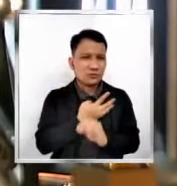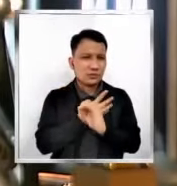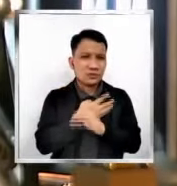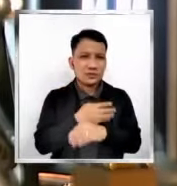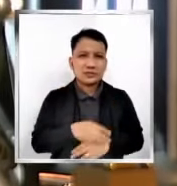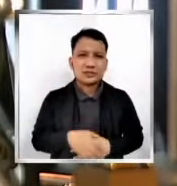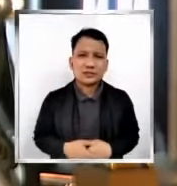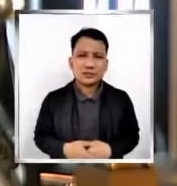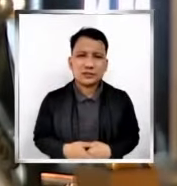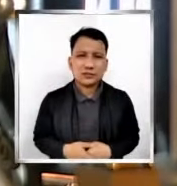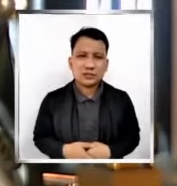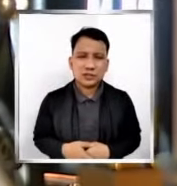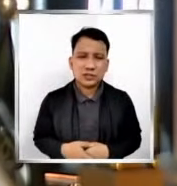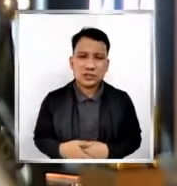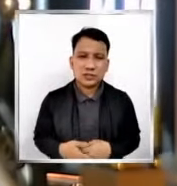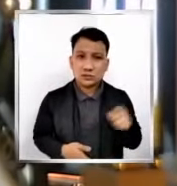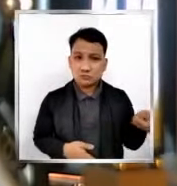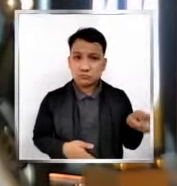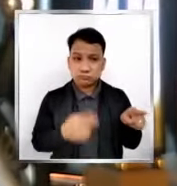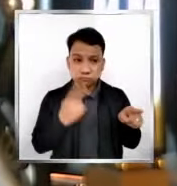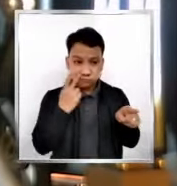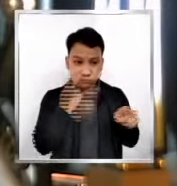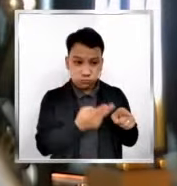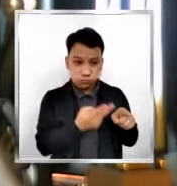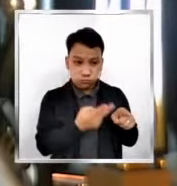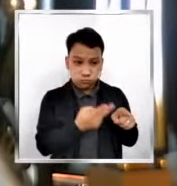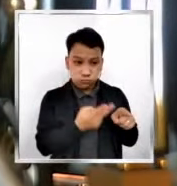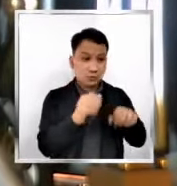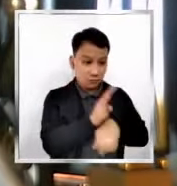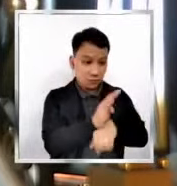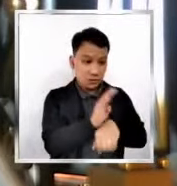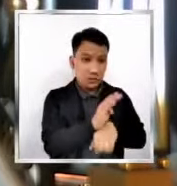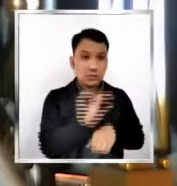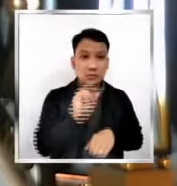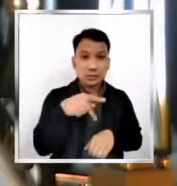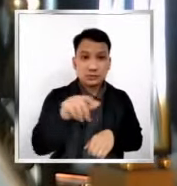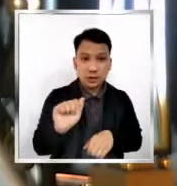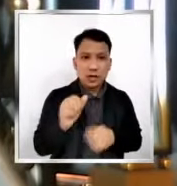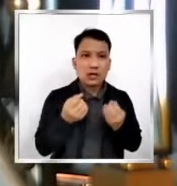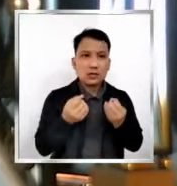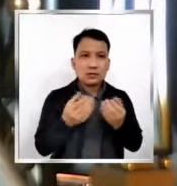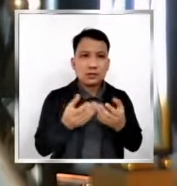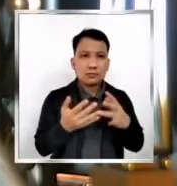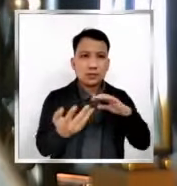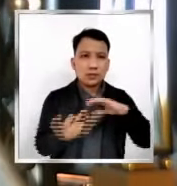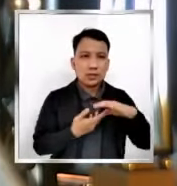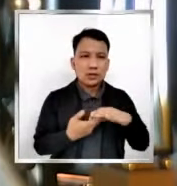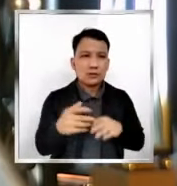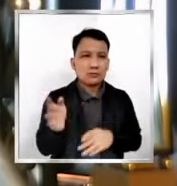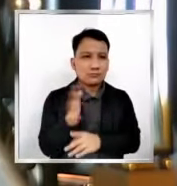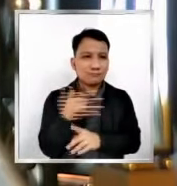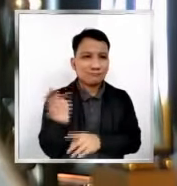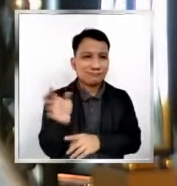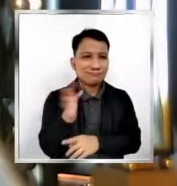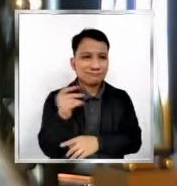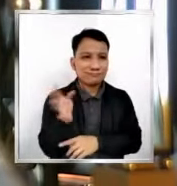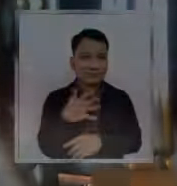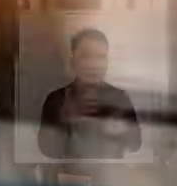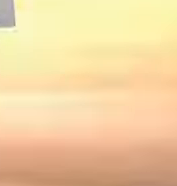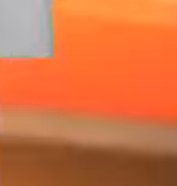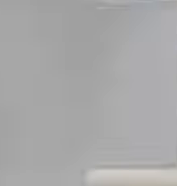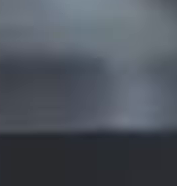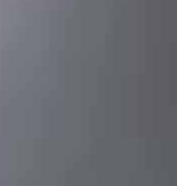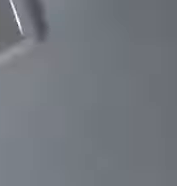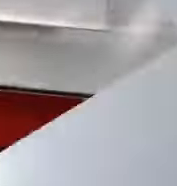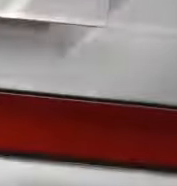Bistado ang isang spa sa Quezon City na ginawa umanong pugad ng prostitusyon. Yan ang tinutukan ni John Consulta, exclusive.